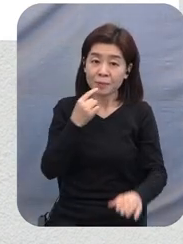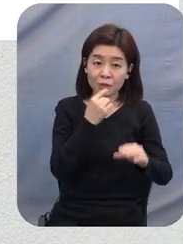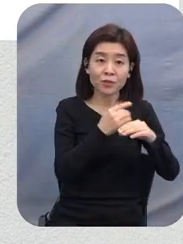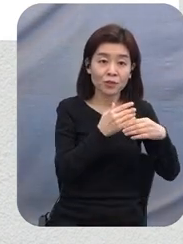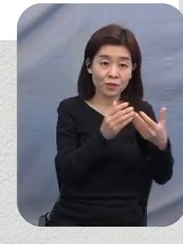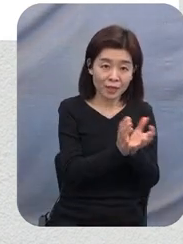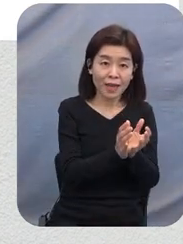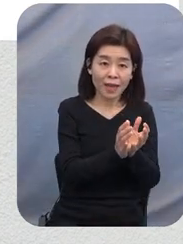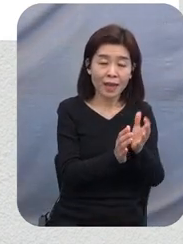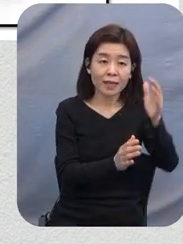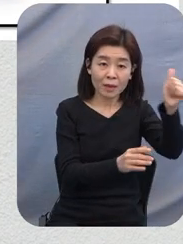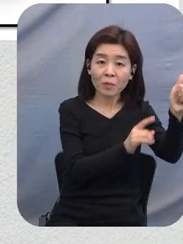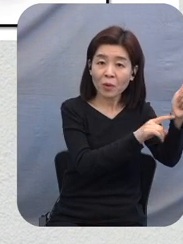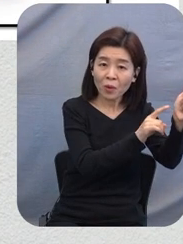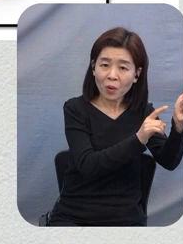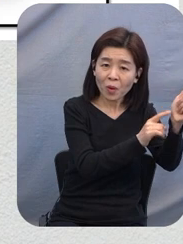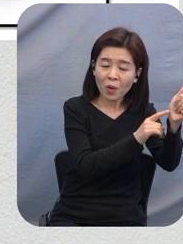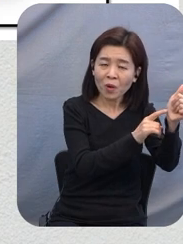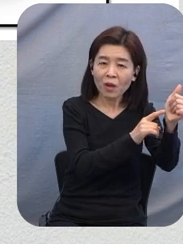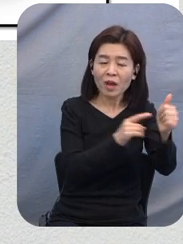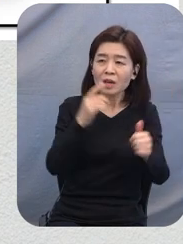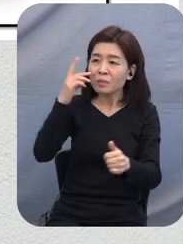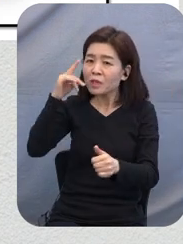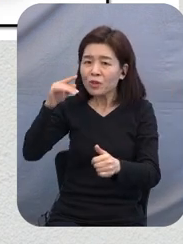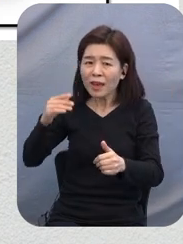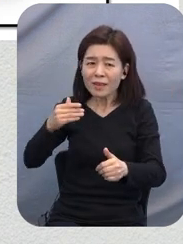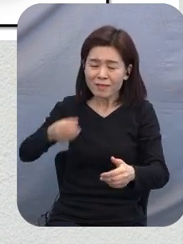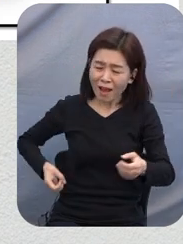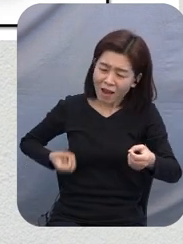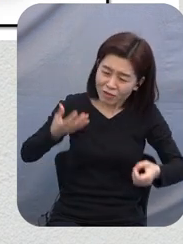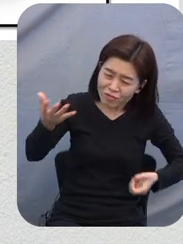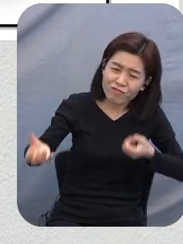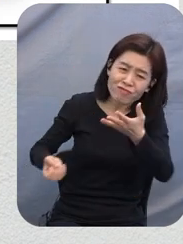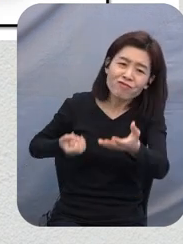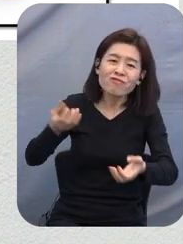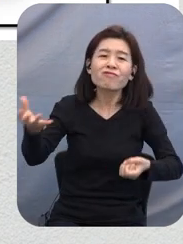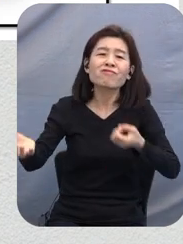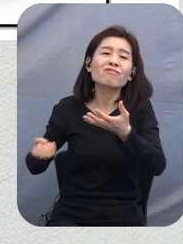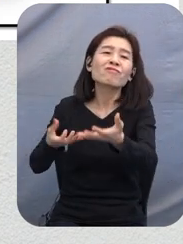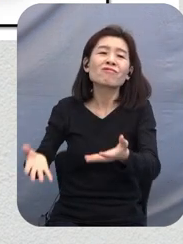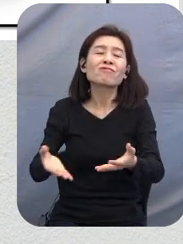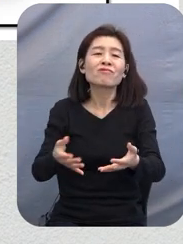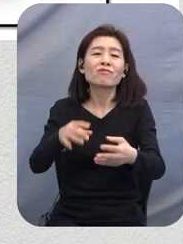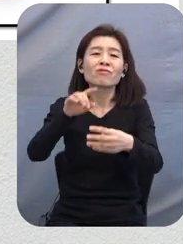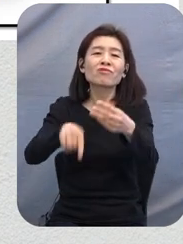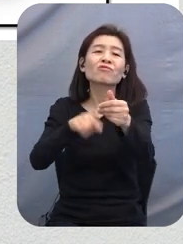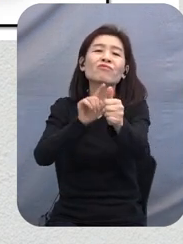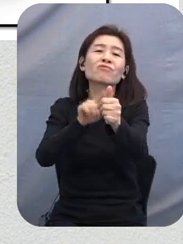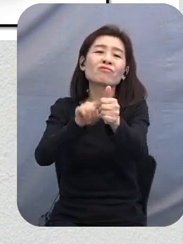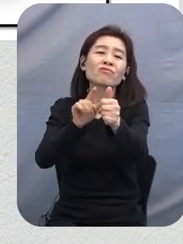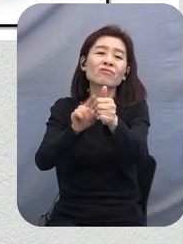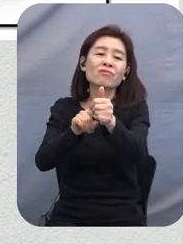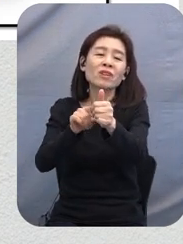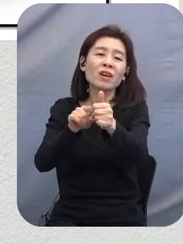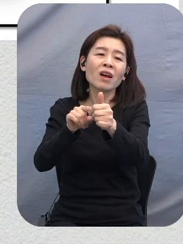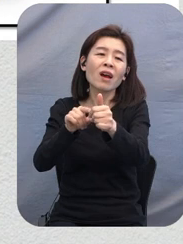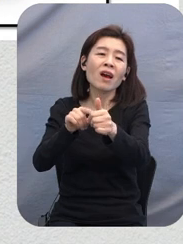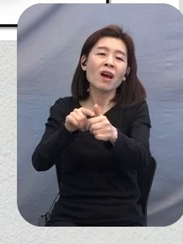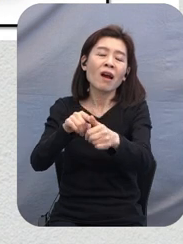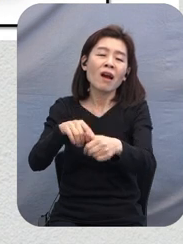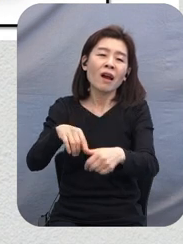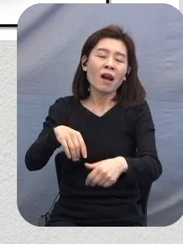대표가 아낌없이 퍼주는 글로벌 호갱 외교를 하고 왔다. 정확한